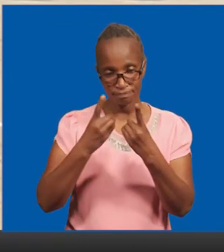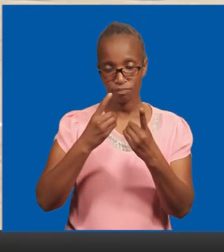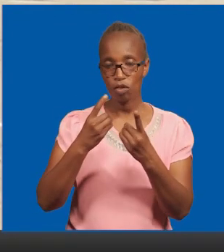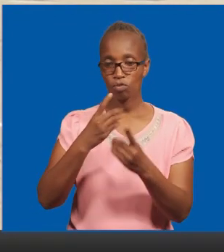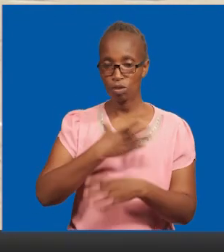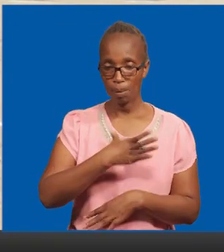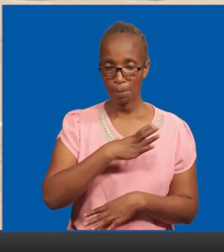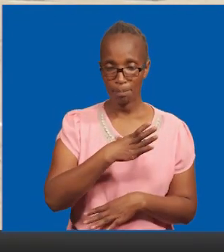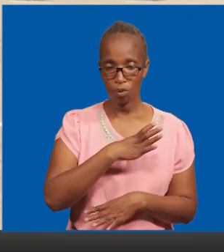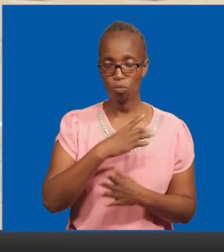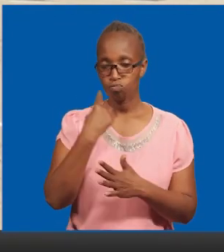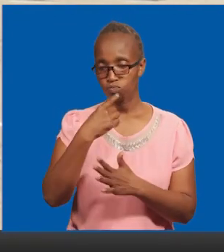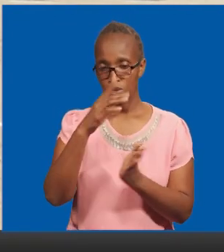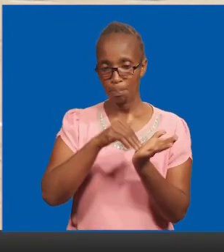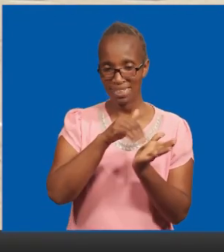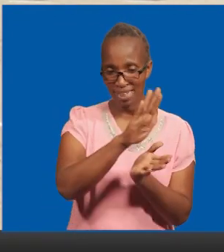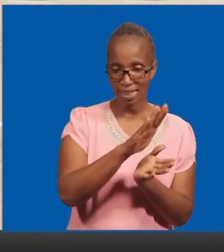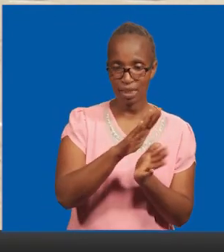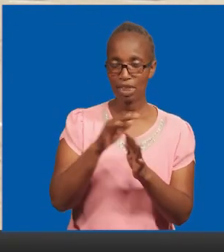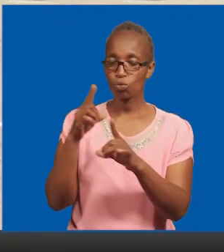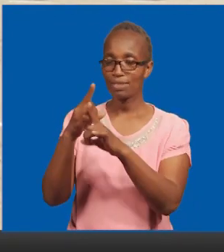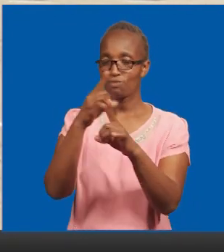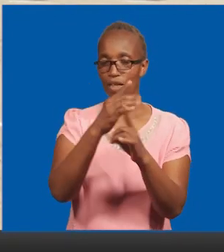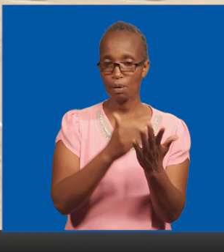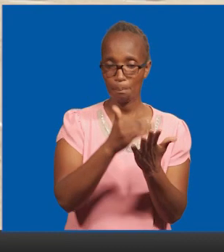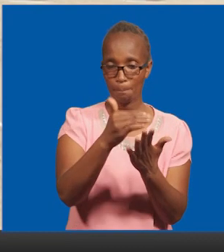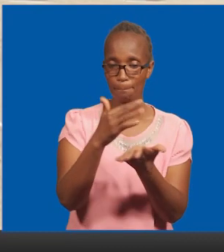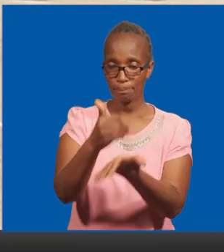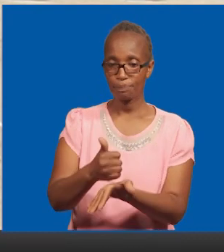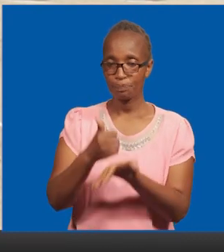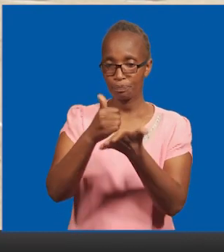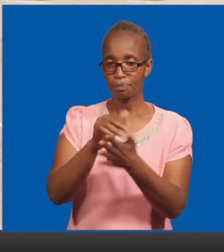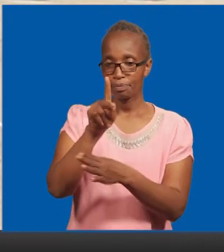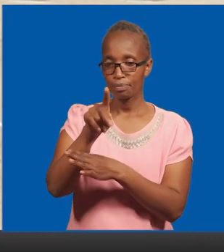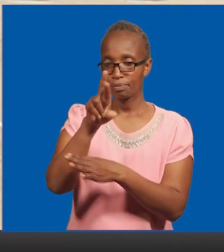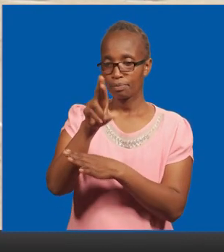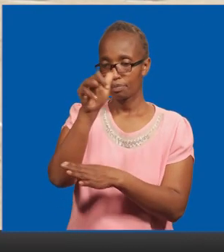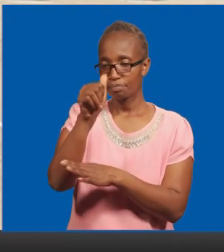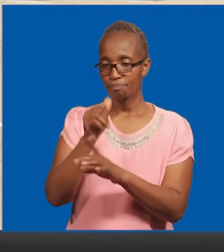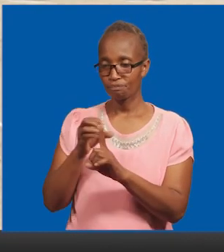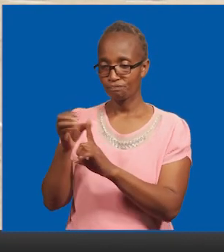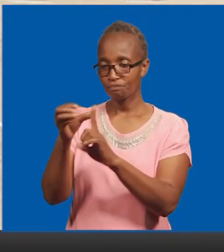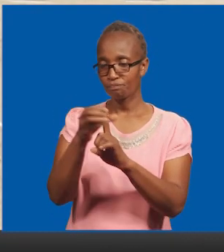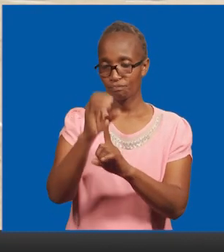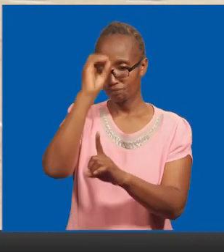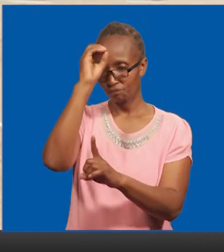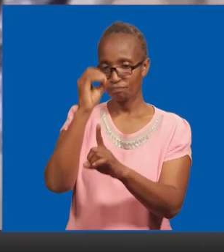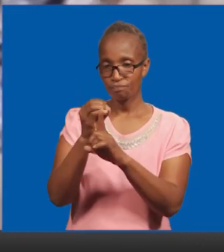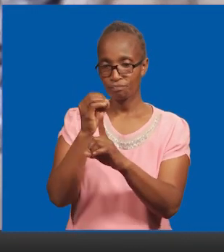ushuru watakaotumwa maeneo mbalimbali humu nchini ili kuwezesha mamlaka ya KRA kuwafikia lengo